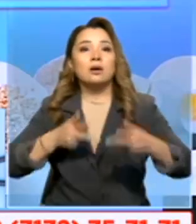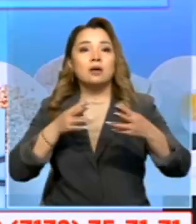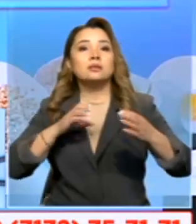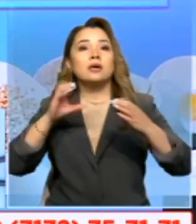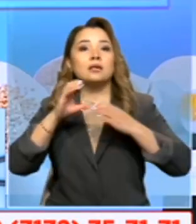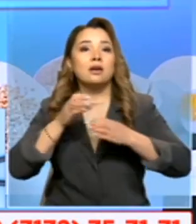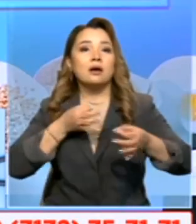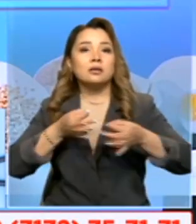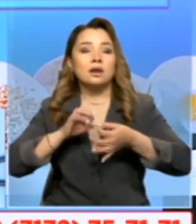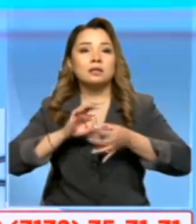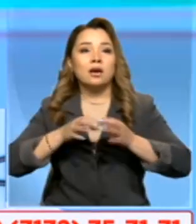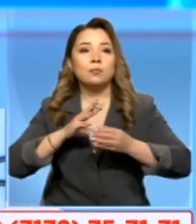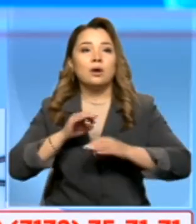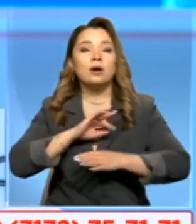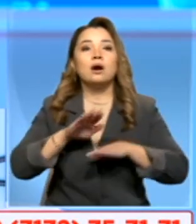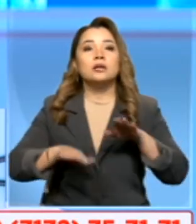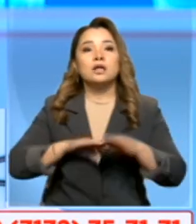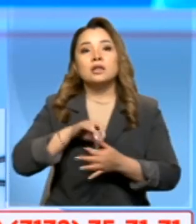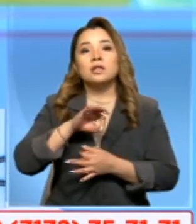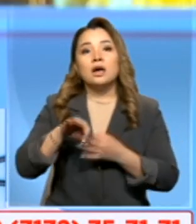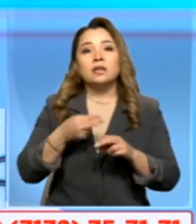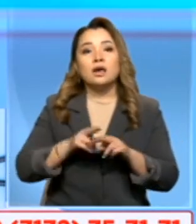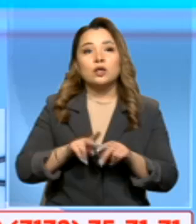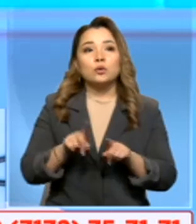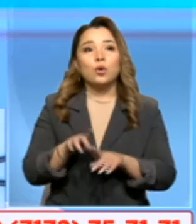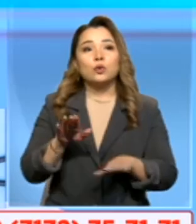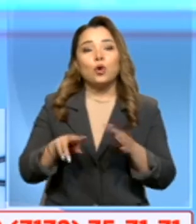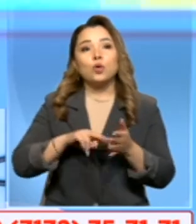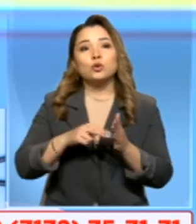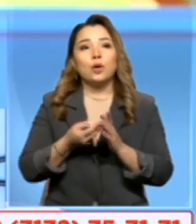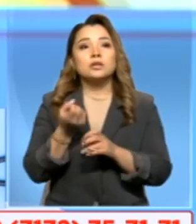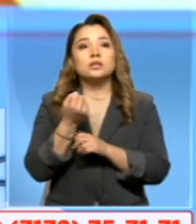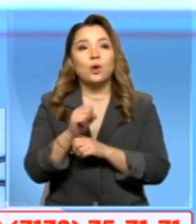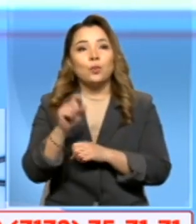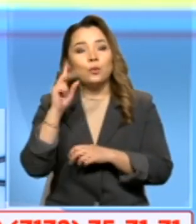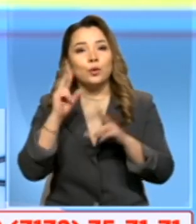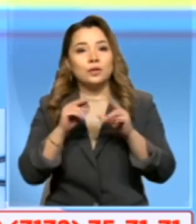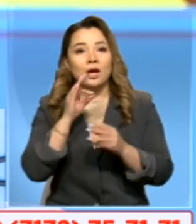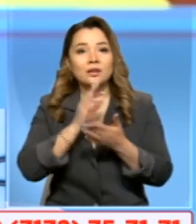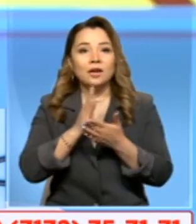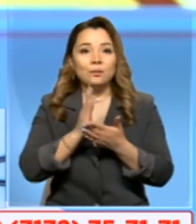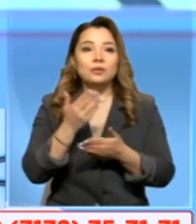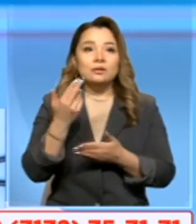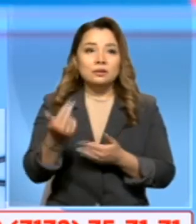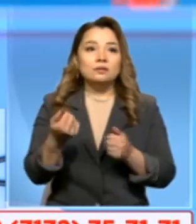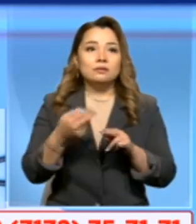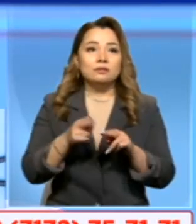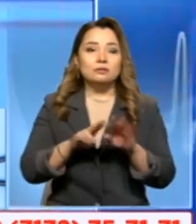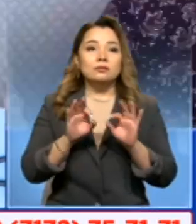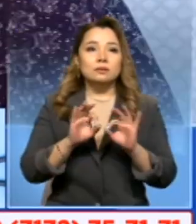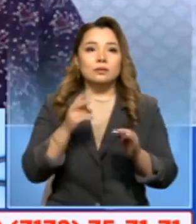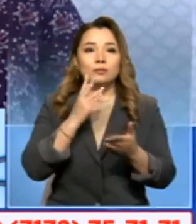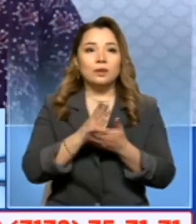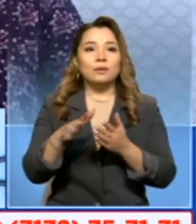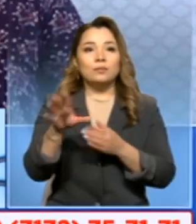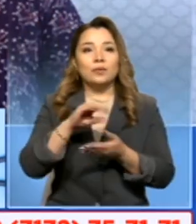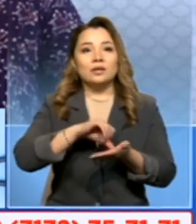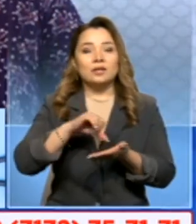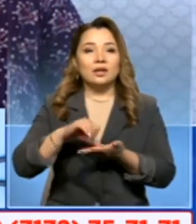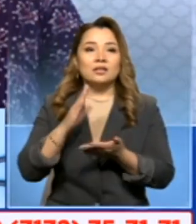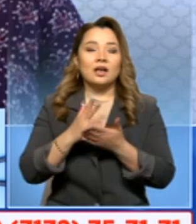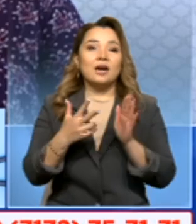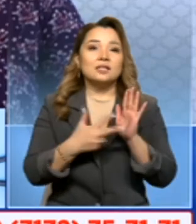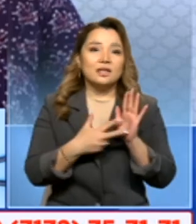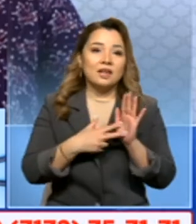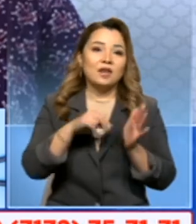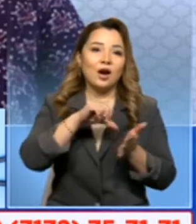Гүлжанат Ерғалиева артықтан арыл жобасының тағы бір жеңістен үмітті ғой Гүлжанатта, иә? Әрине, әрине. Бәрі үмітті. 8